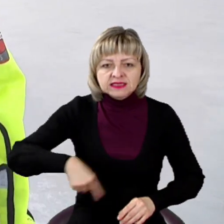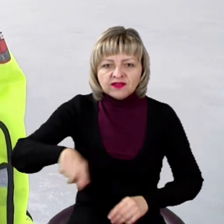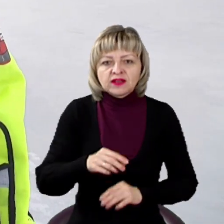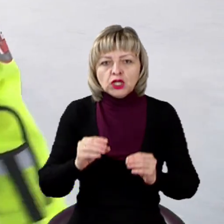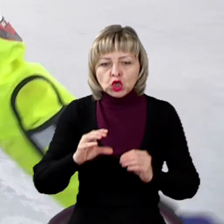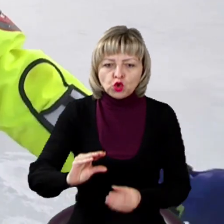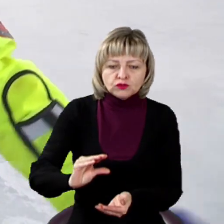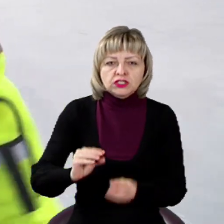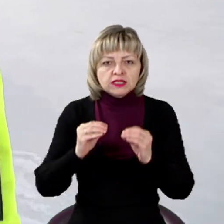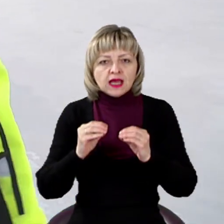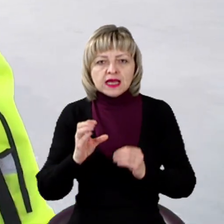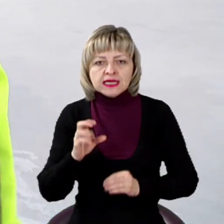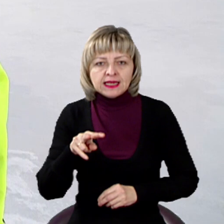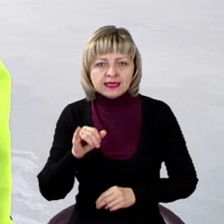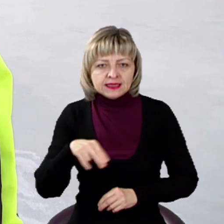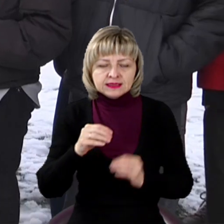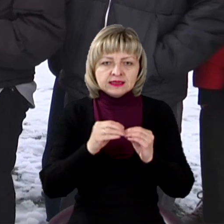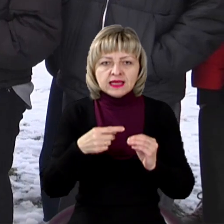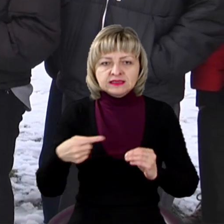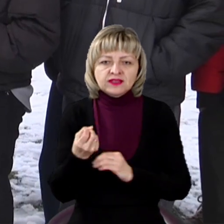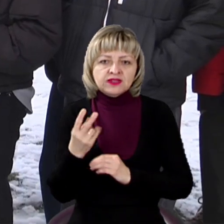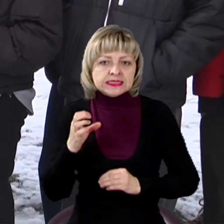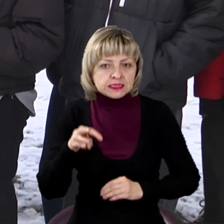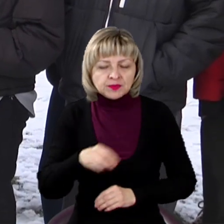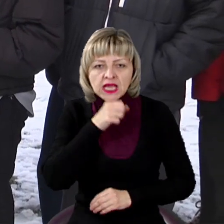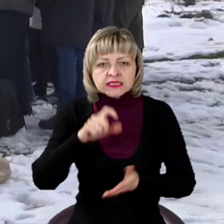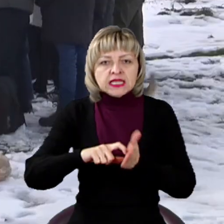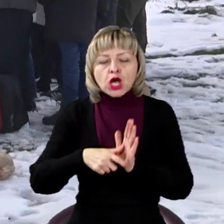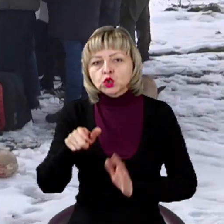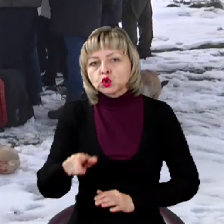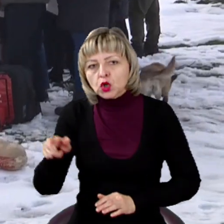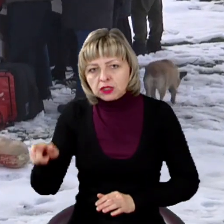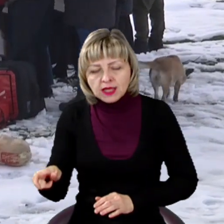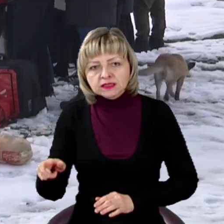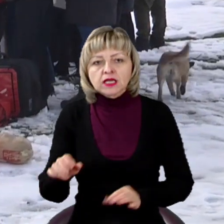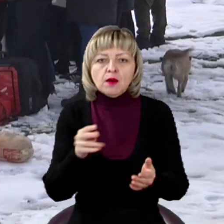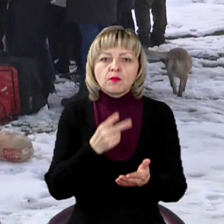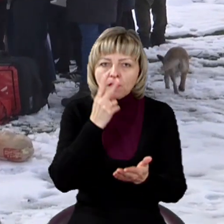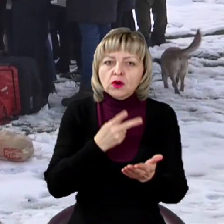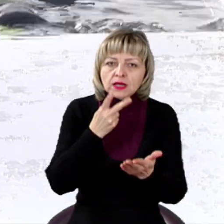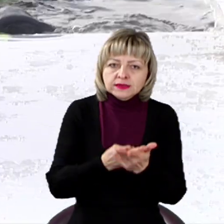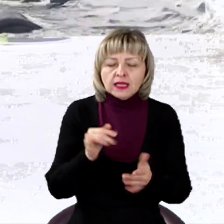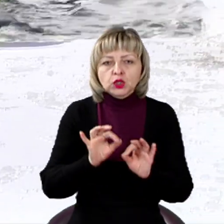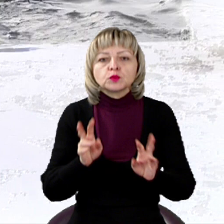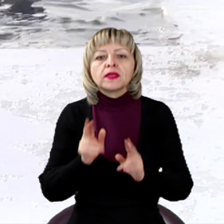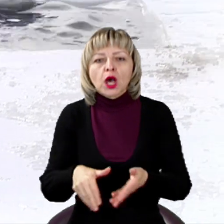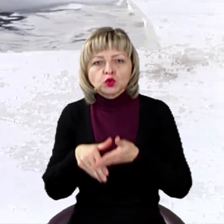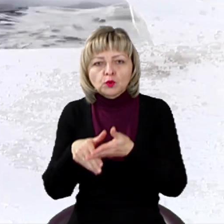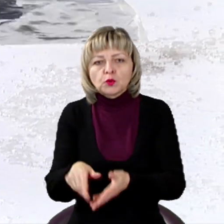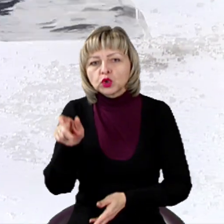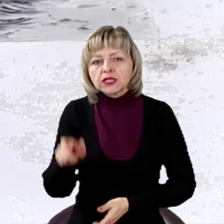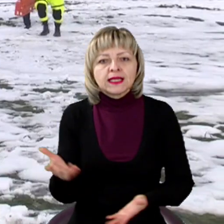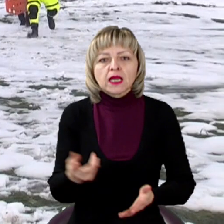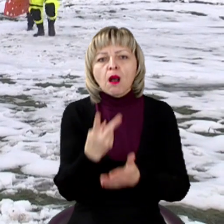сантиметрів. Тобто можна йти безпечно ходити на лід. Старшокласникам Боголюбського ліцею розповіли та показали, як допомогти людині,